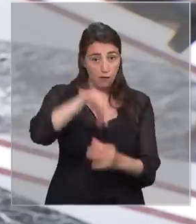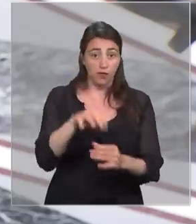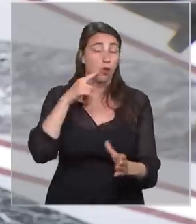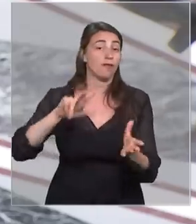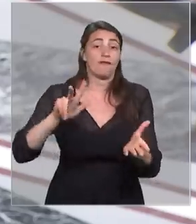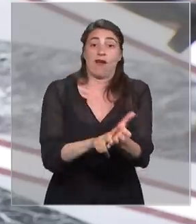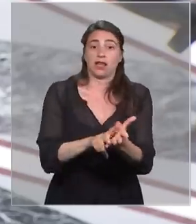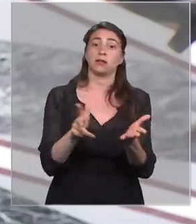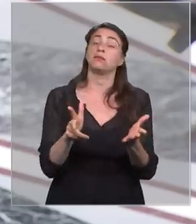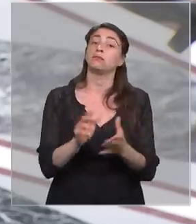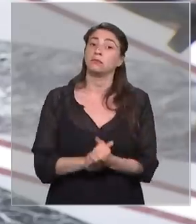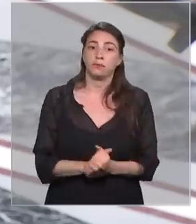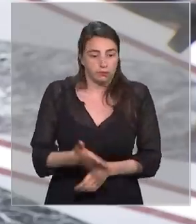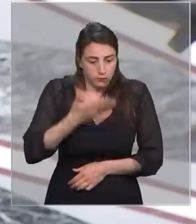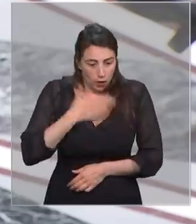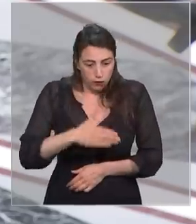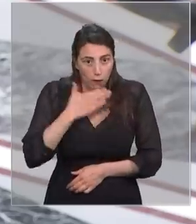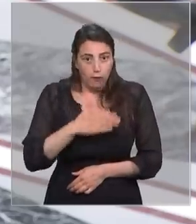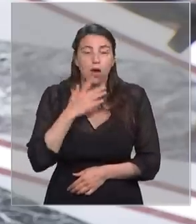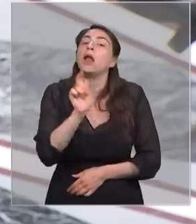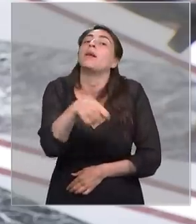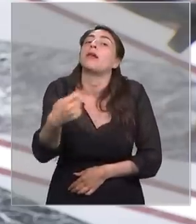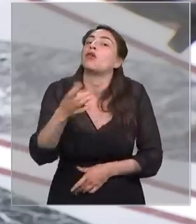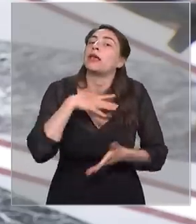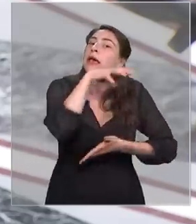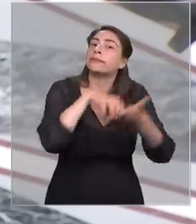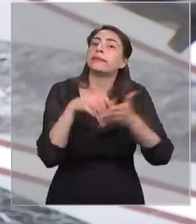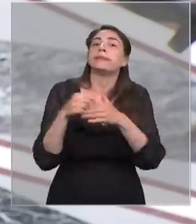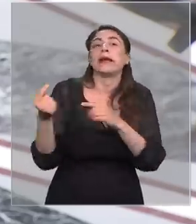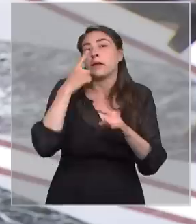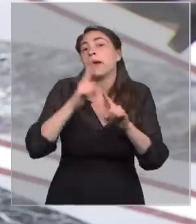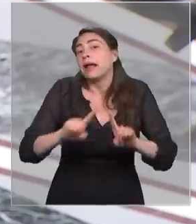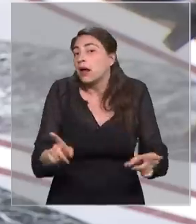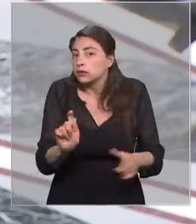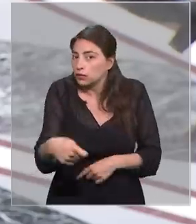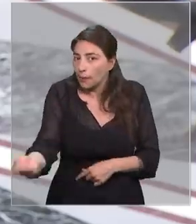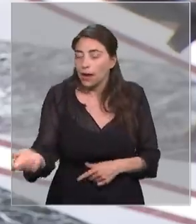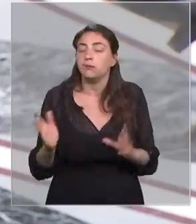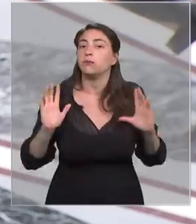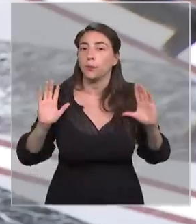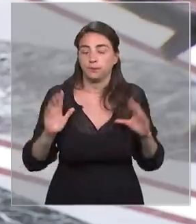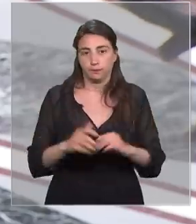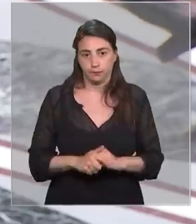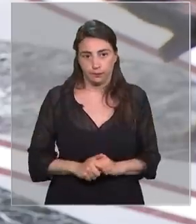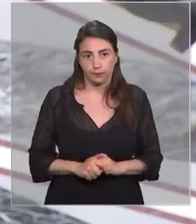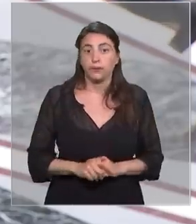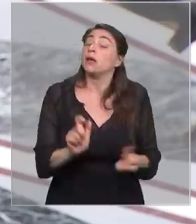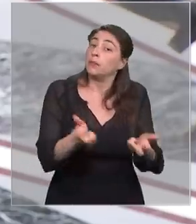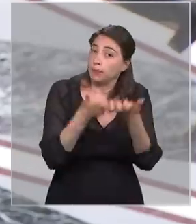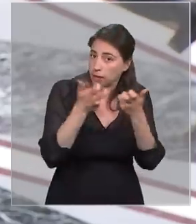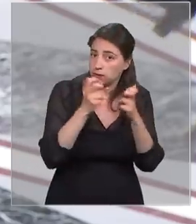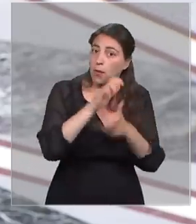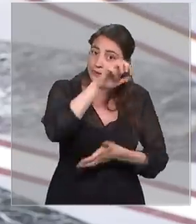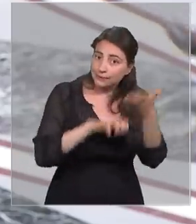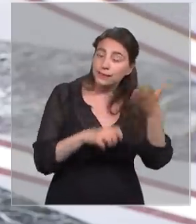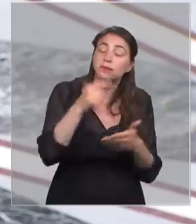les Français ne pourraient pas concevoir qu'on tomberait d'accord sur tous les textes. Néanmoins, il y a quelques textes sur lesquels on peut avoir des désaccords. Le texte sur les retraites en fait partie,